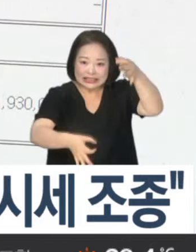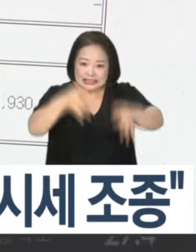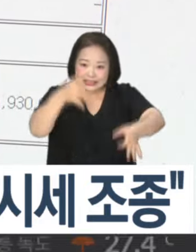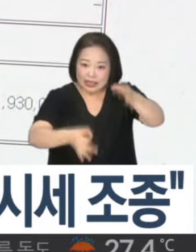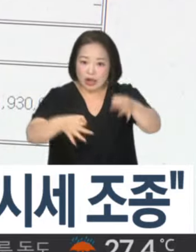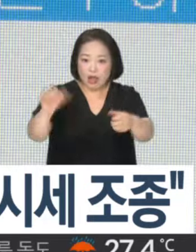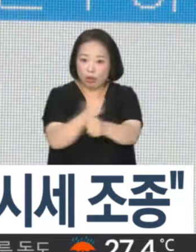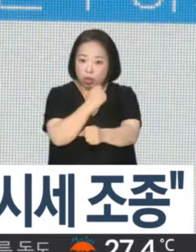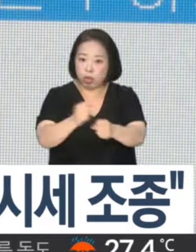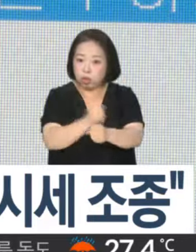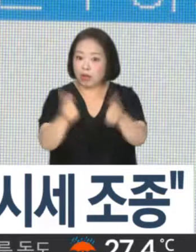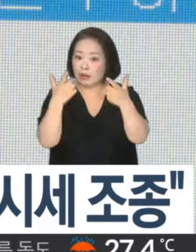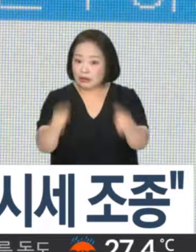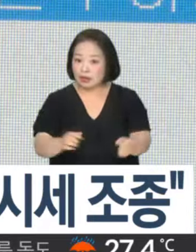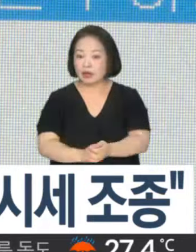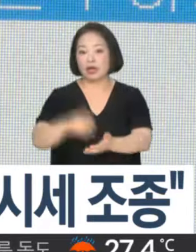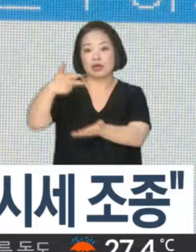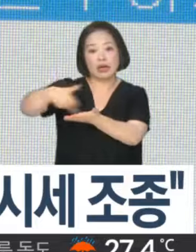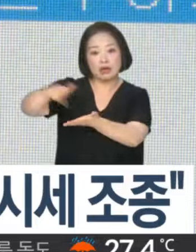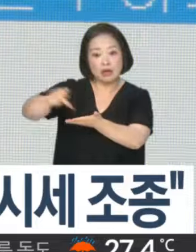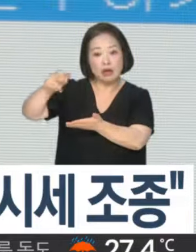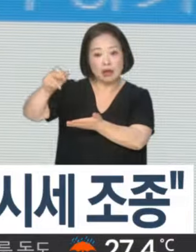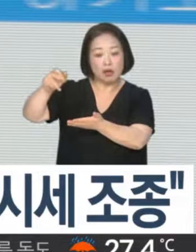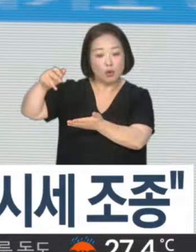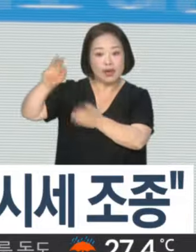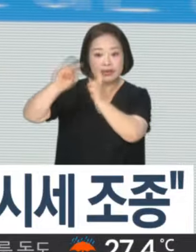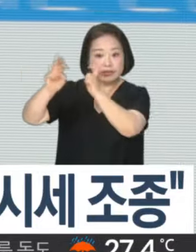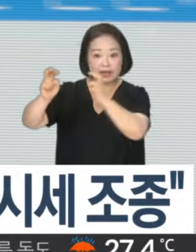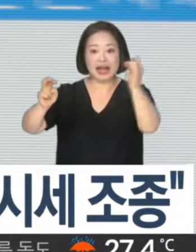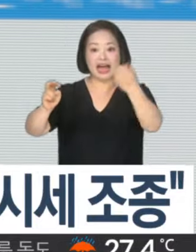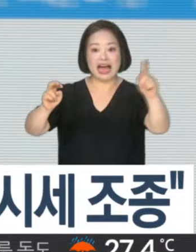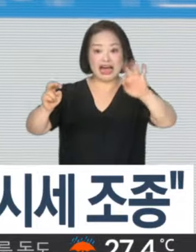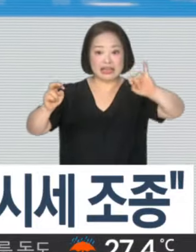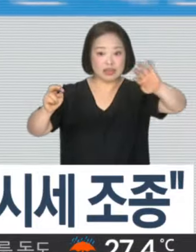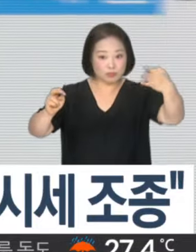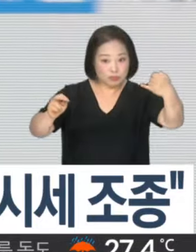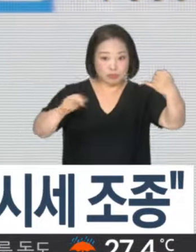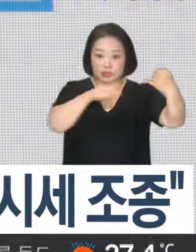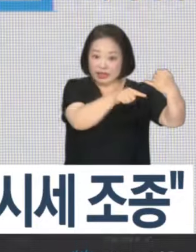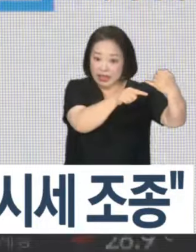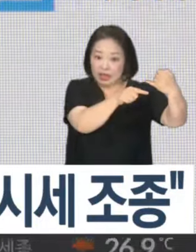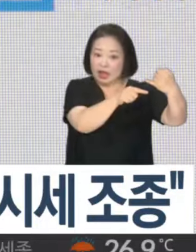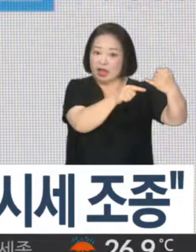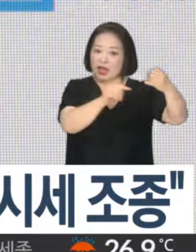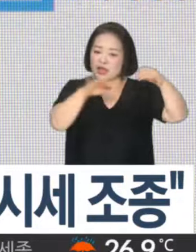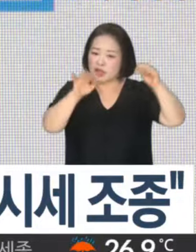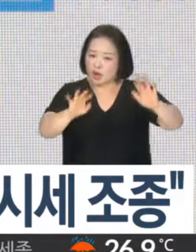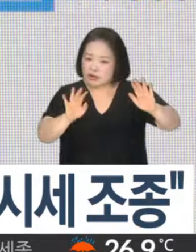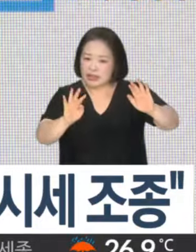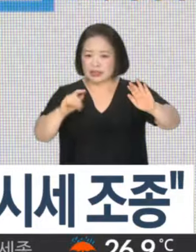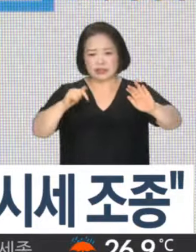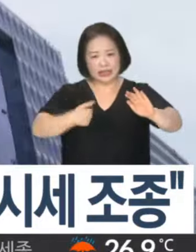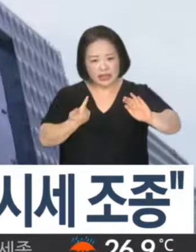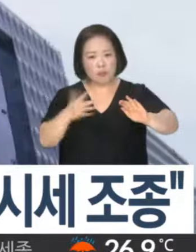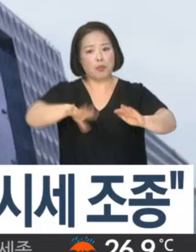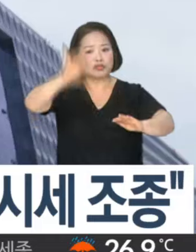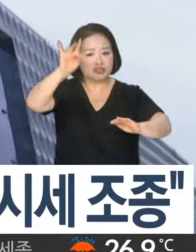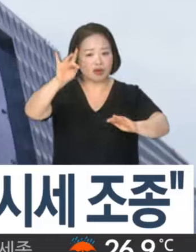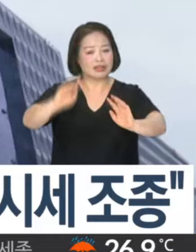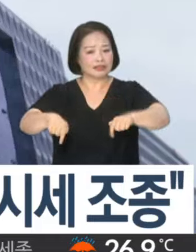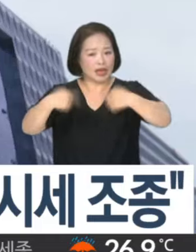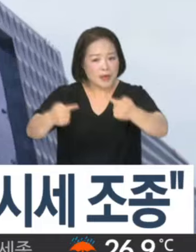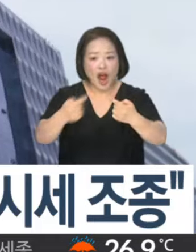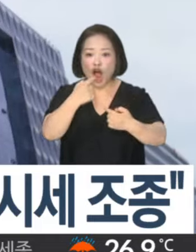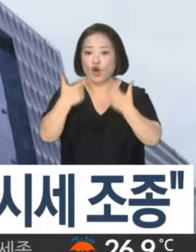판단했습니다. 또한 카카오가 하이브의 공개 매수 기간 중 SM엔터 인수전에 참여할 것처럼 입장문을 발표했고